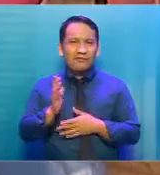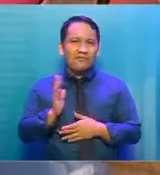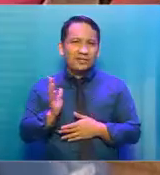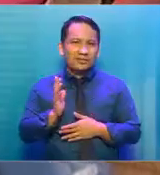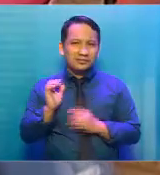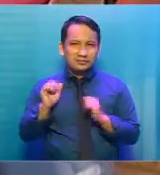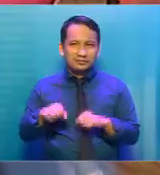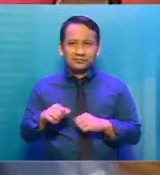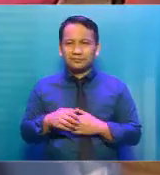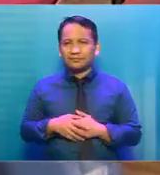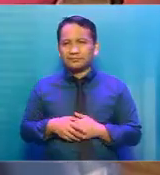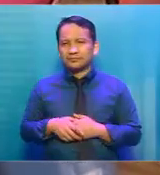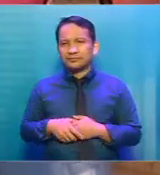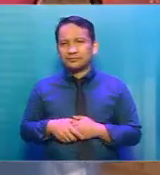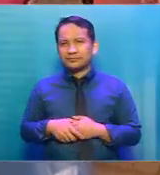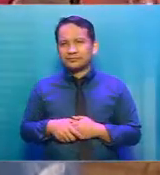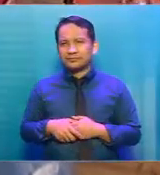lang.